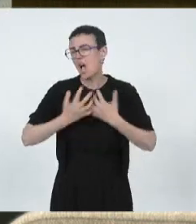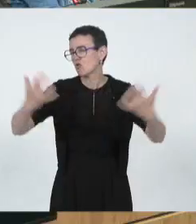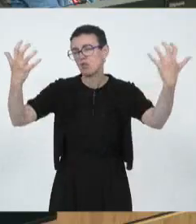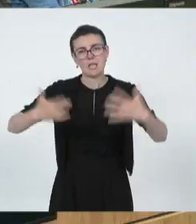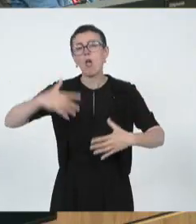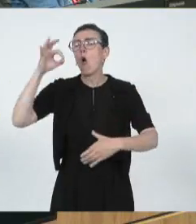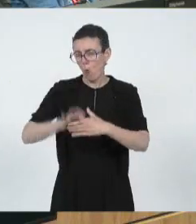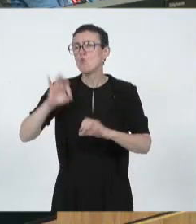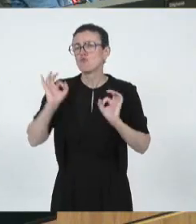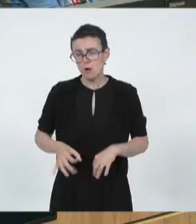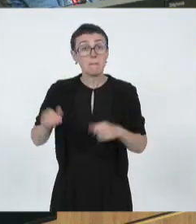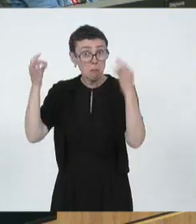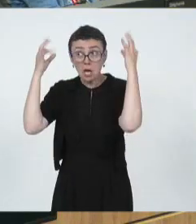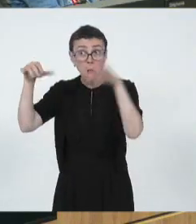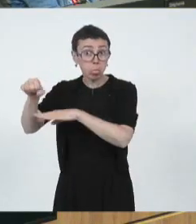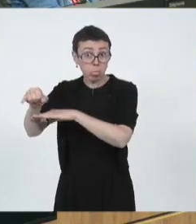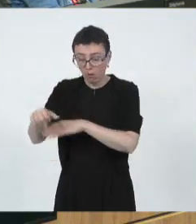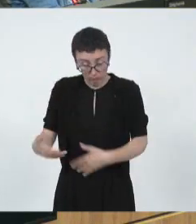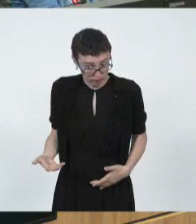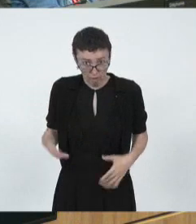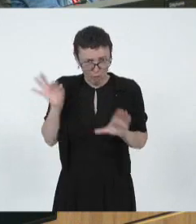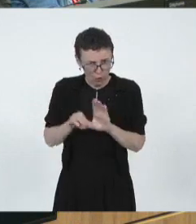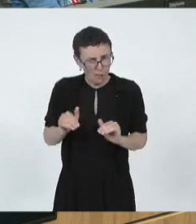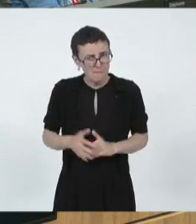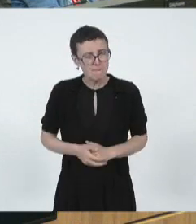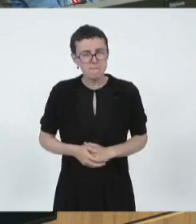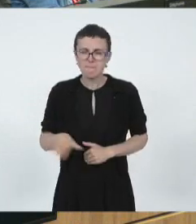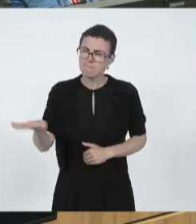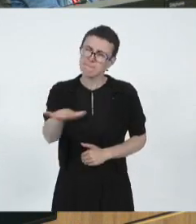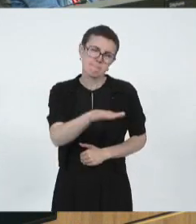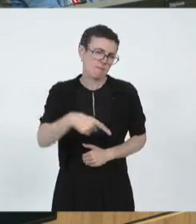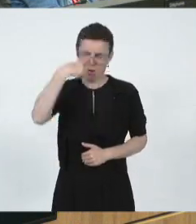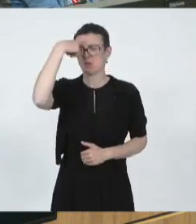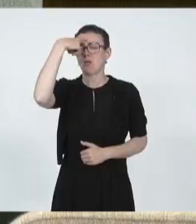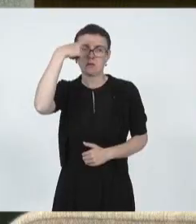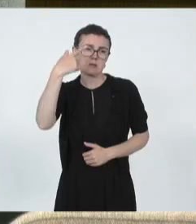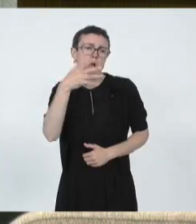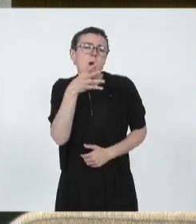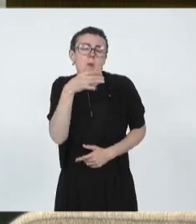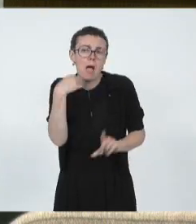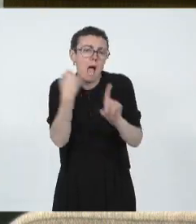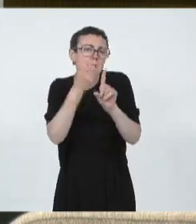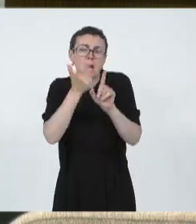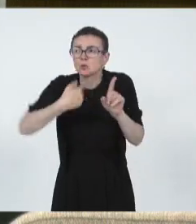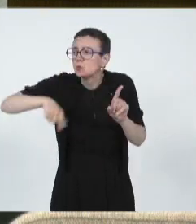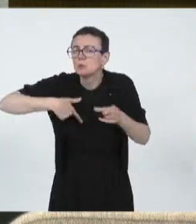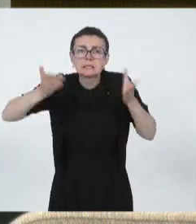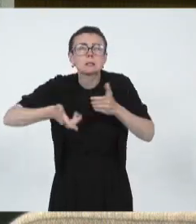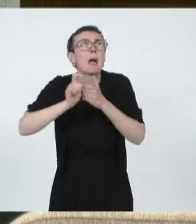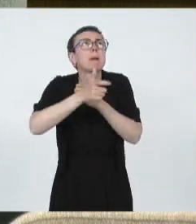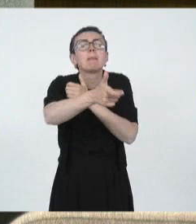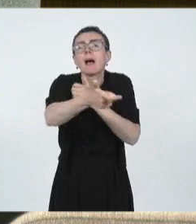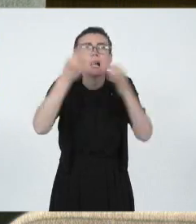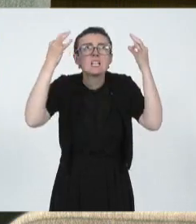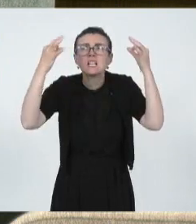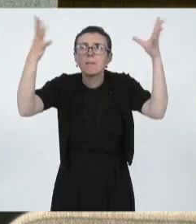Assemblée. Afin de gouverner et de voter en conscience, nous ne pouvons plus ignorer l'impact de nos décisions sur le